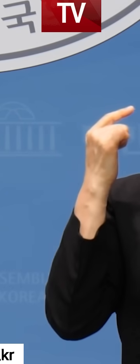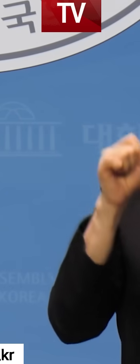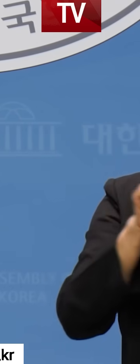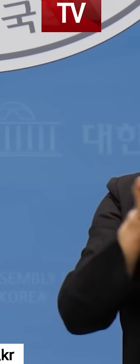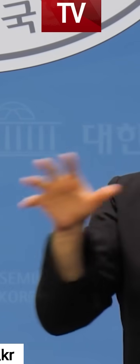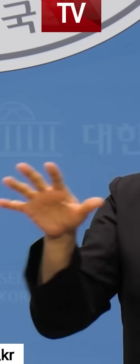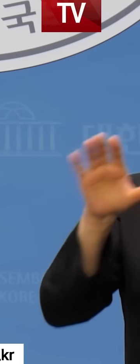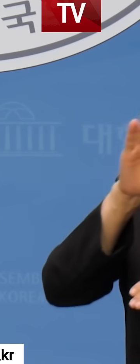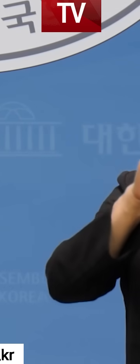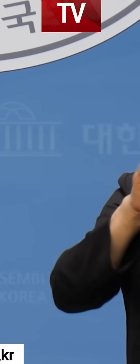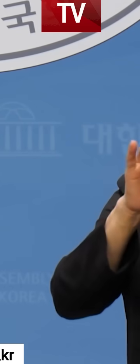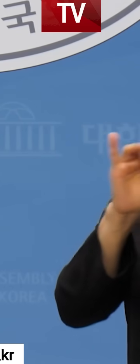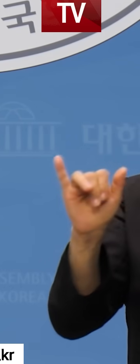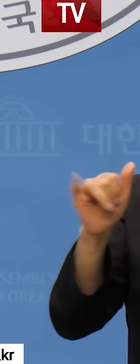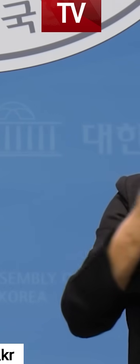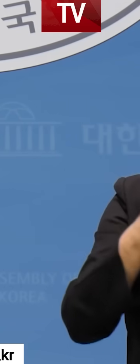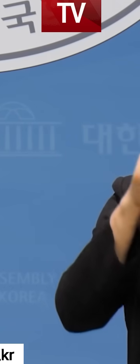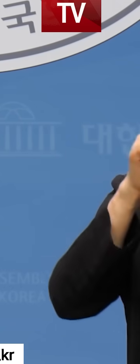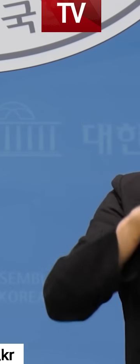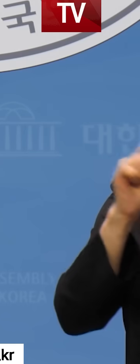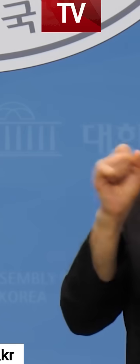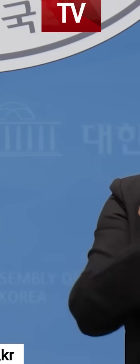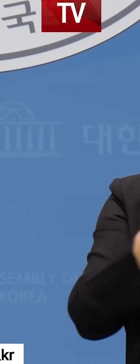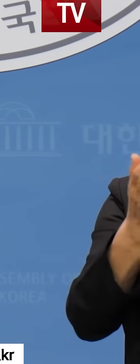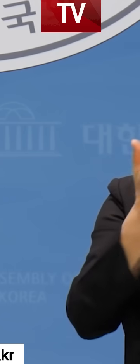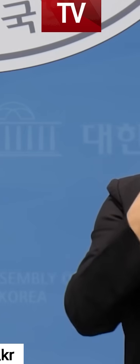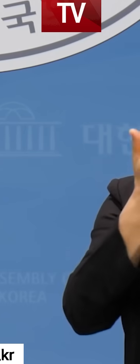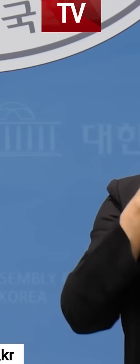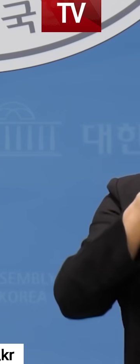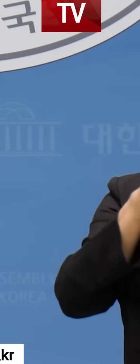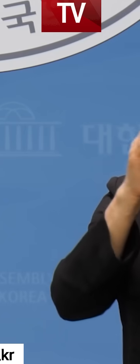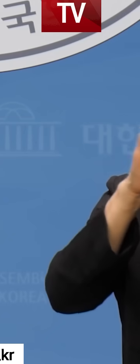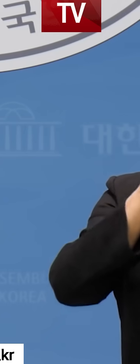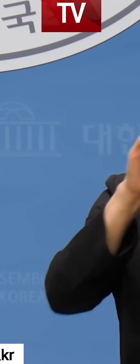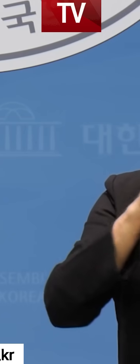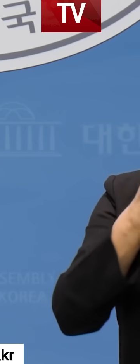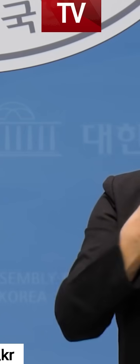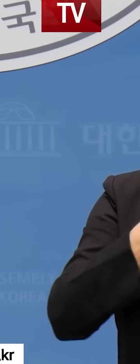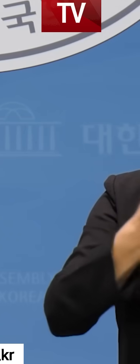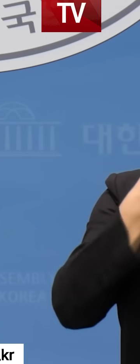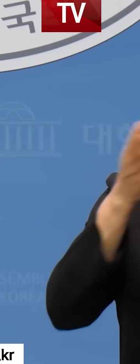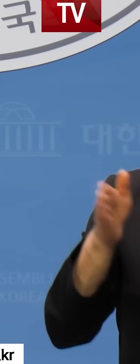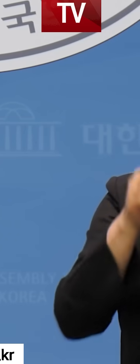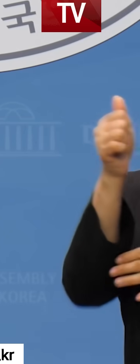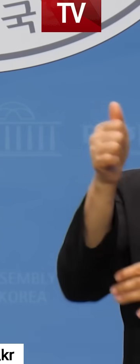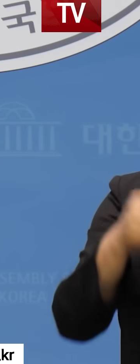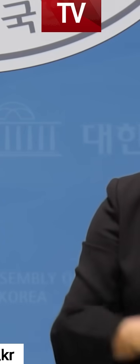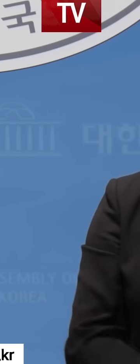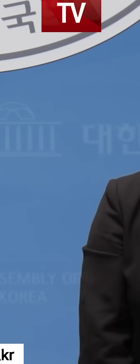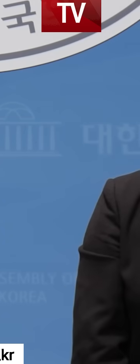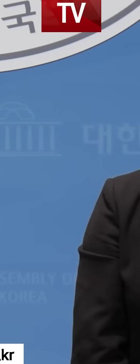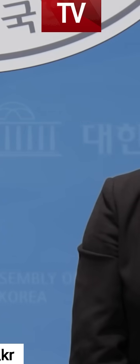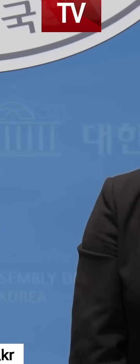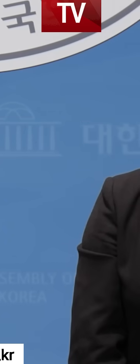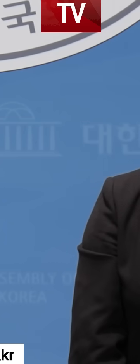유명 방송인과 떡볶이 먹방 쇼를 찍은 이재명 경기지사입니다.